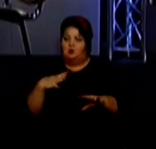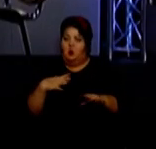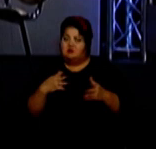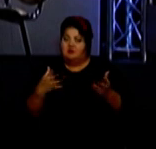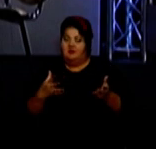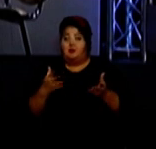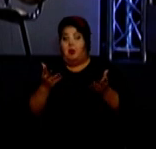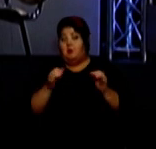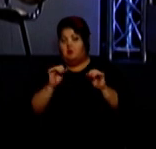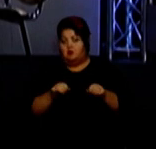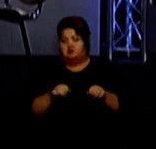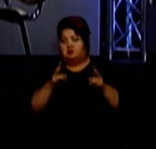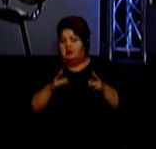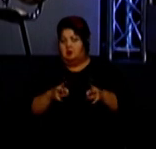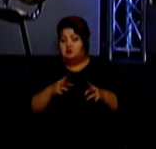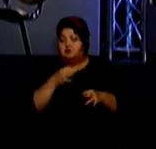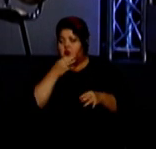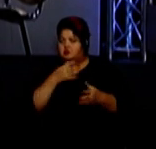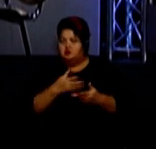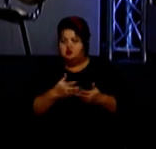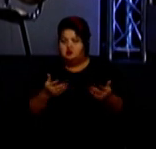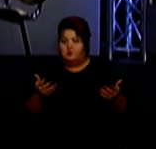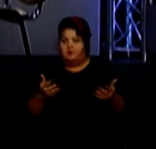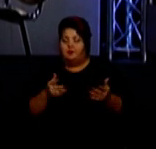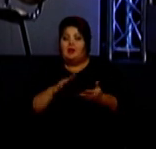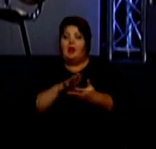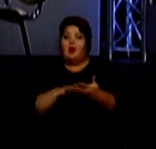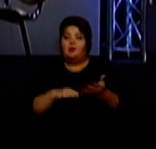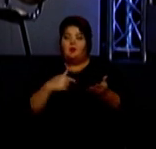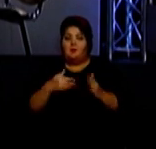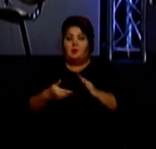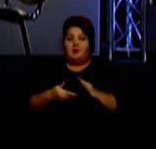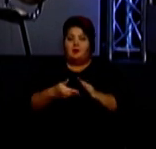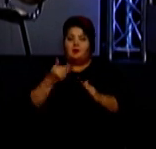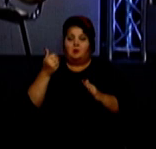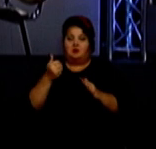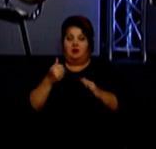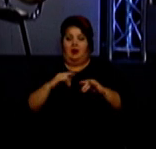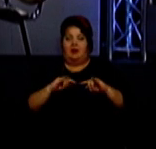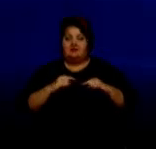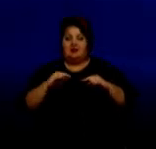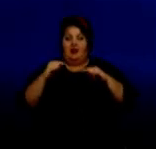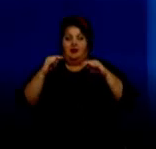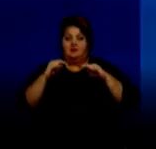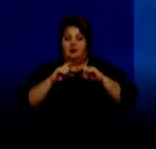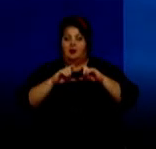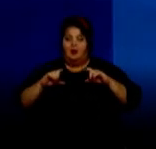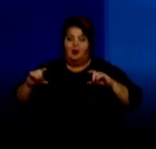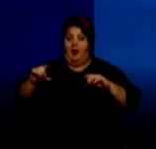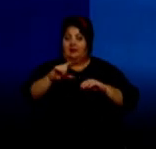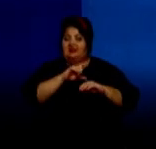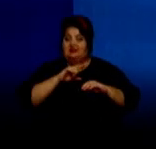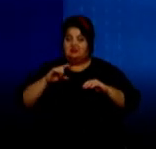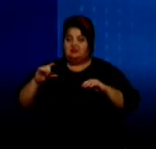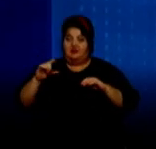може статись будь-що. Далі, ми демонтуємо верхні ряди цегляної кладки, тобто в карнізній